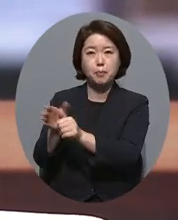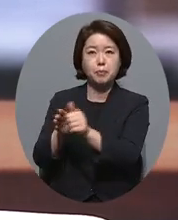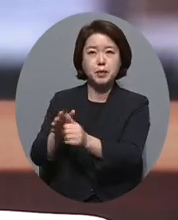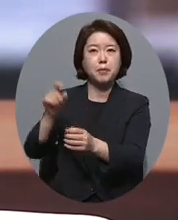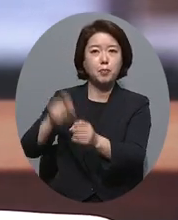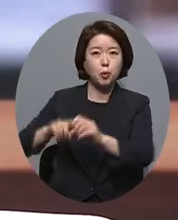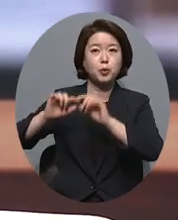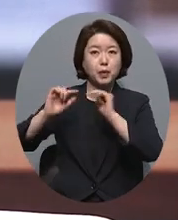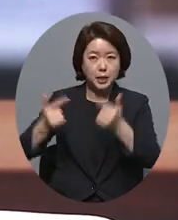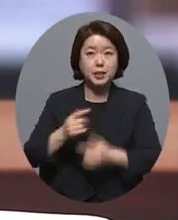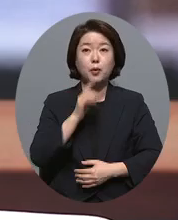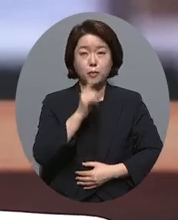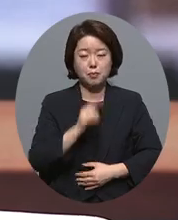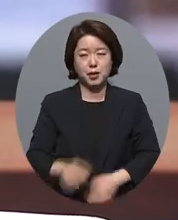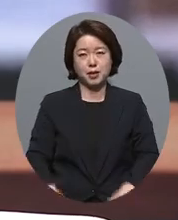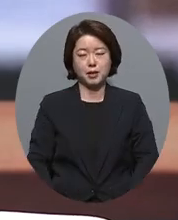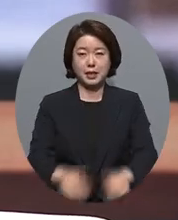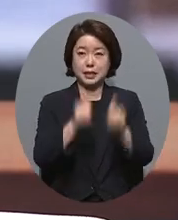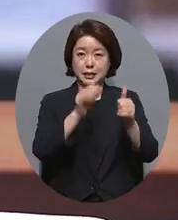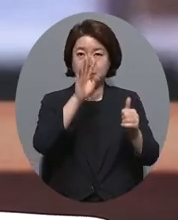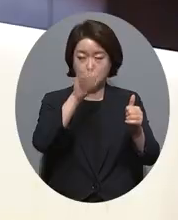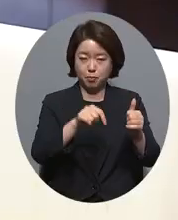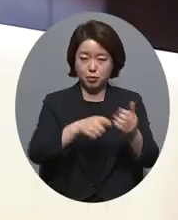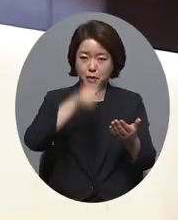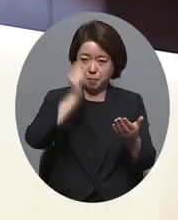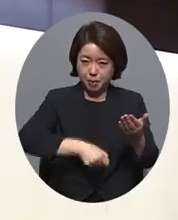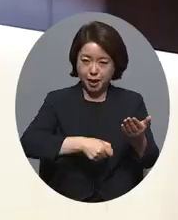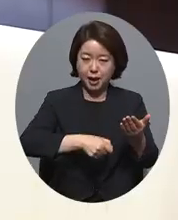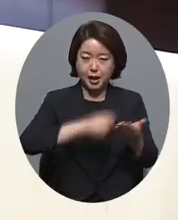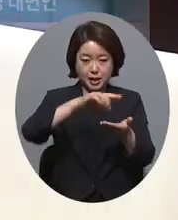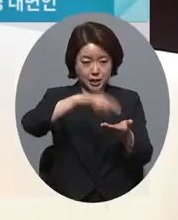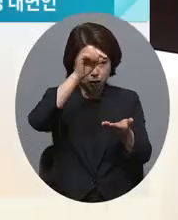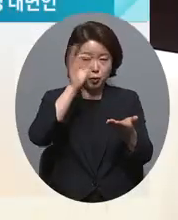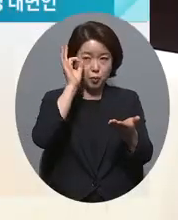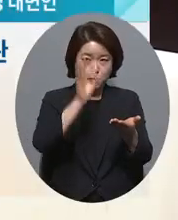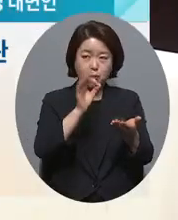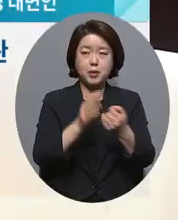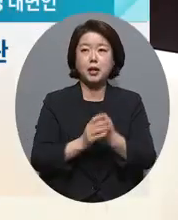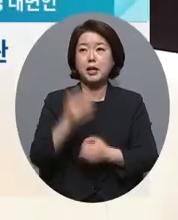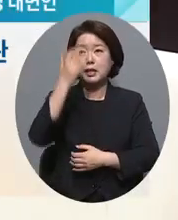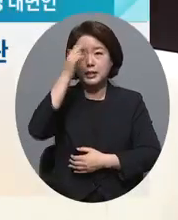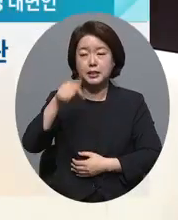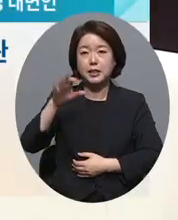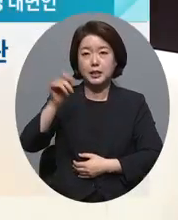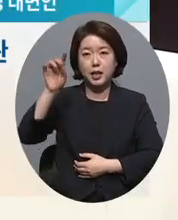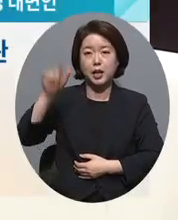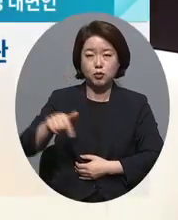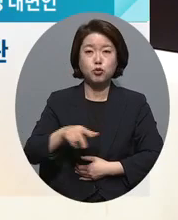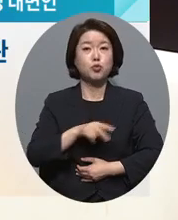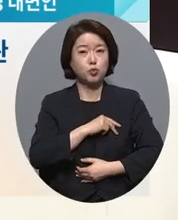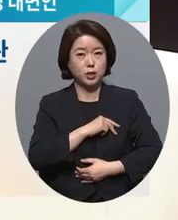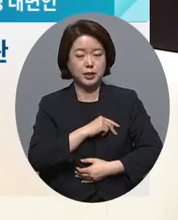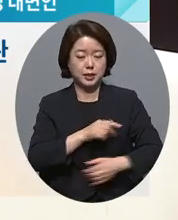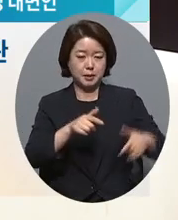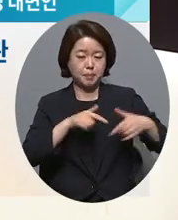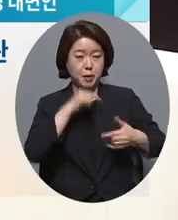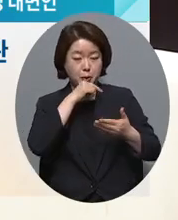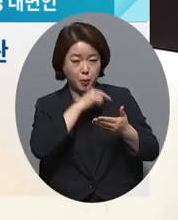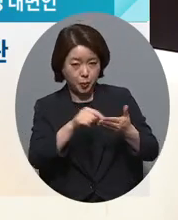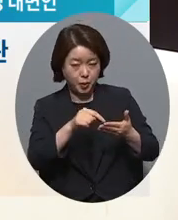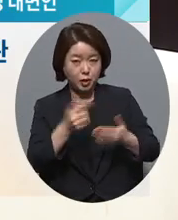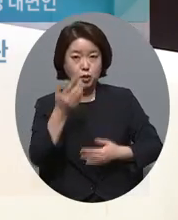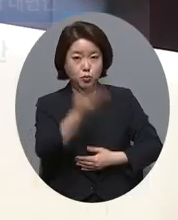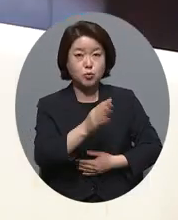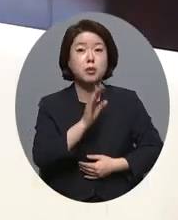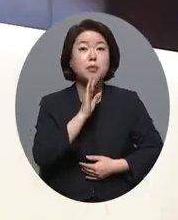선고했습니다네 맞습니다 재판부에서 이번에 판결에 요지는 이번에 그 최강국 의원이 명예훼손을 한 것으로